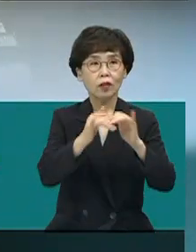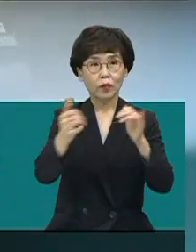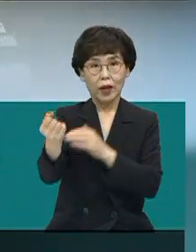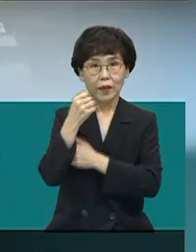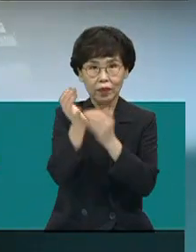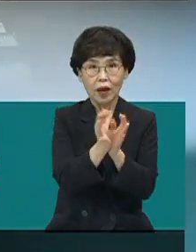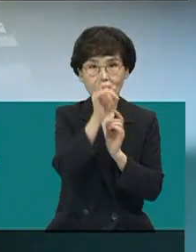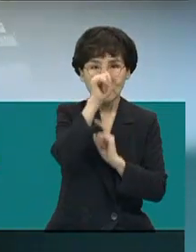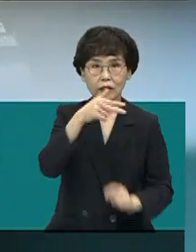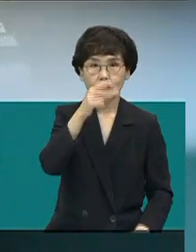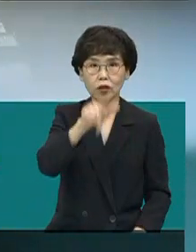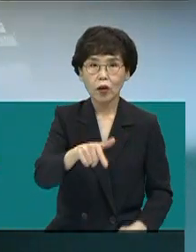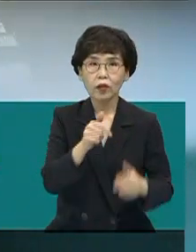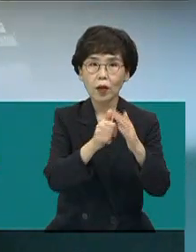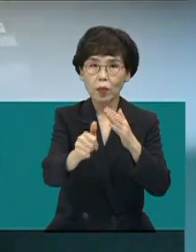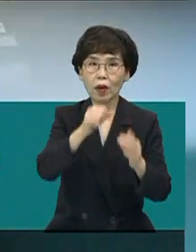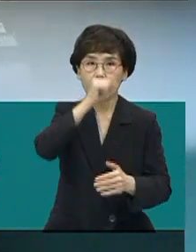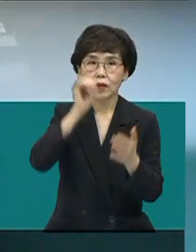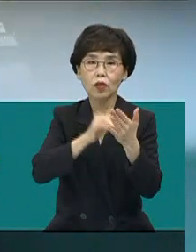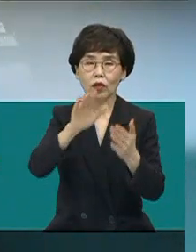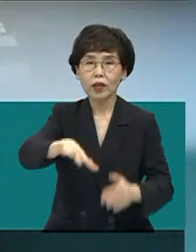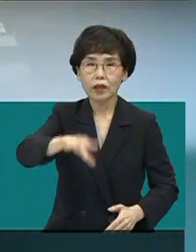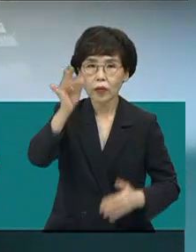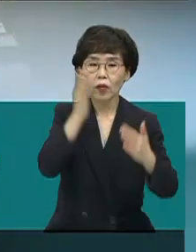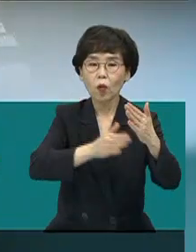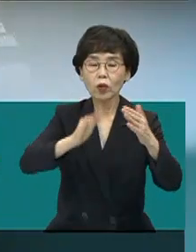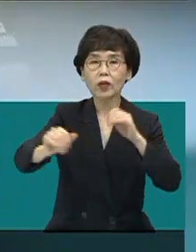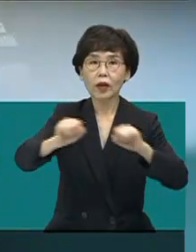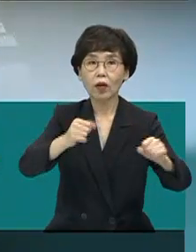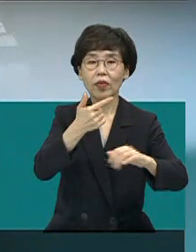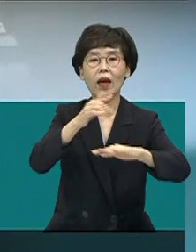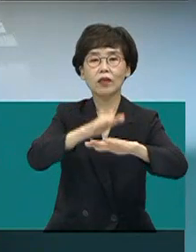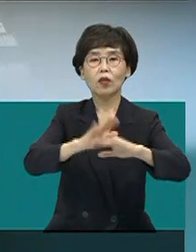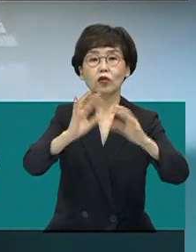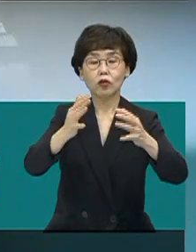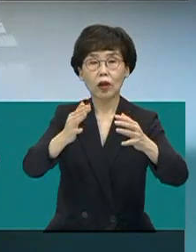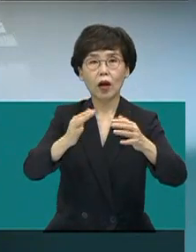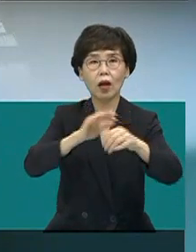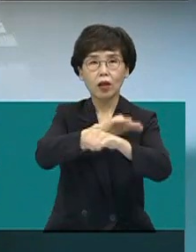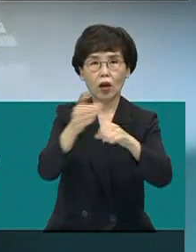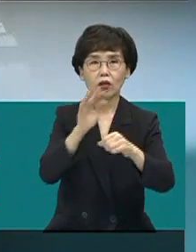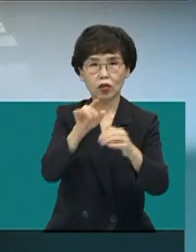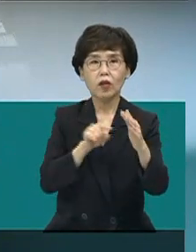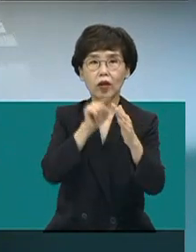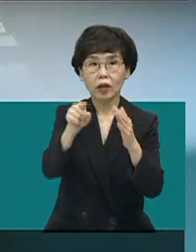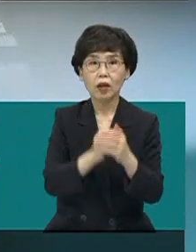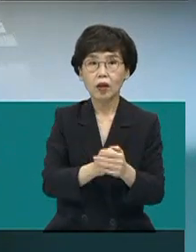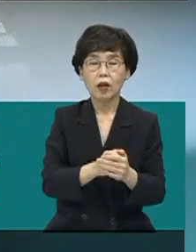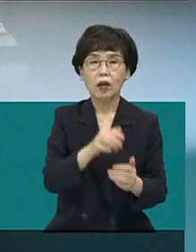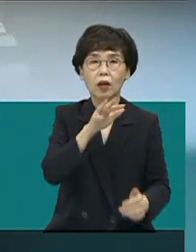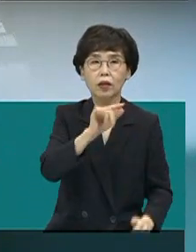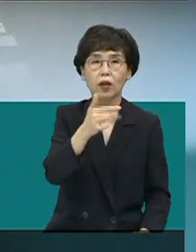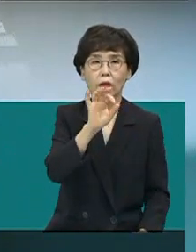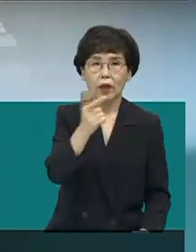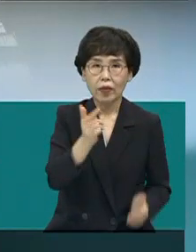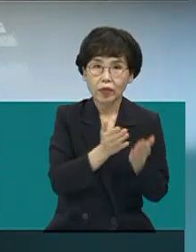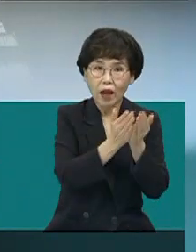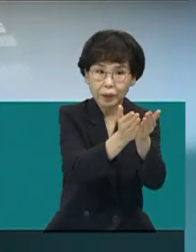국민의힘 이준석 대표가 당선 뒤 첫 공식 일정으로 국립대전현충원을 찾았습니다. 천안함 희생장병 유족들과도